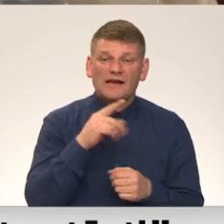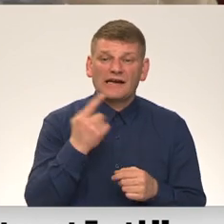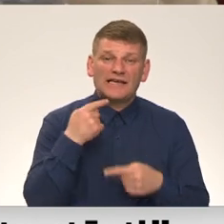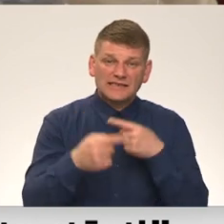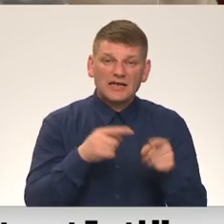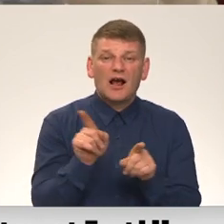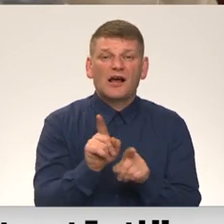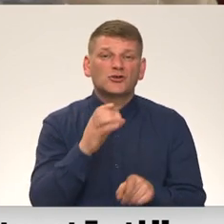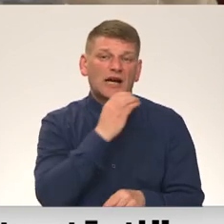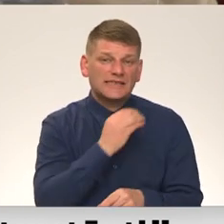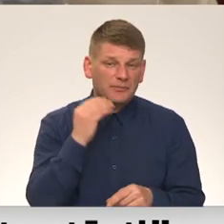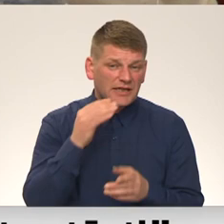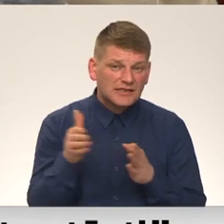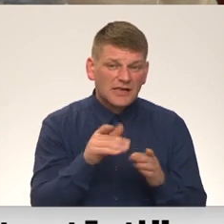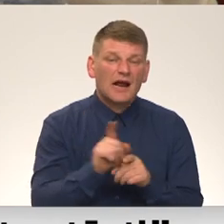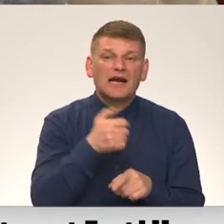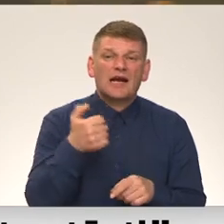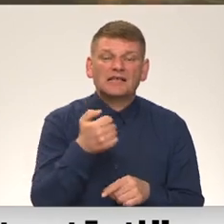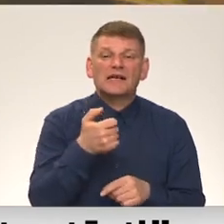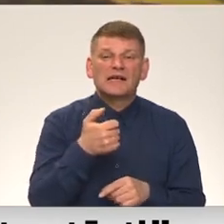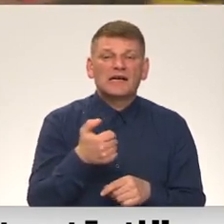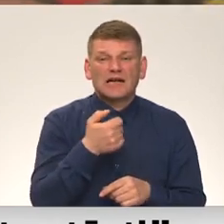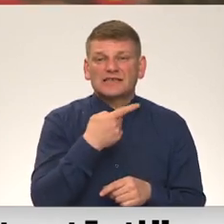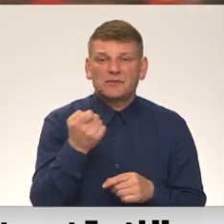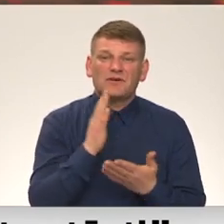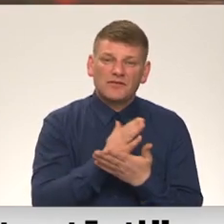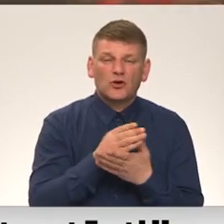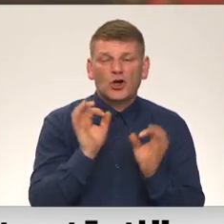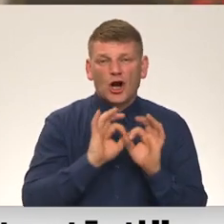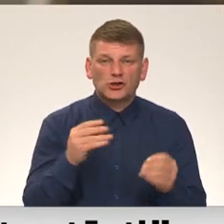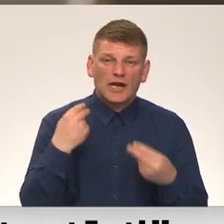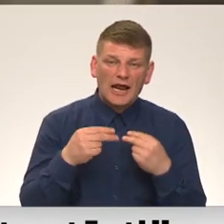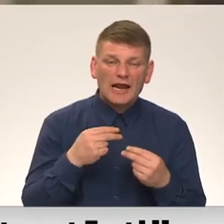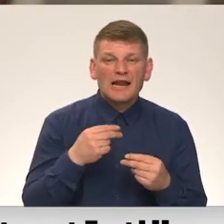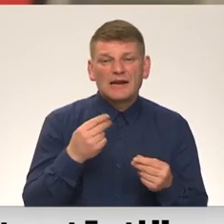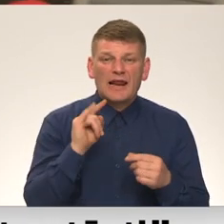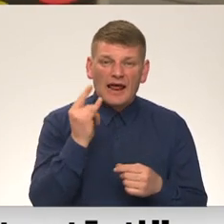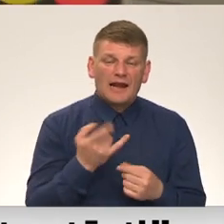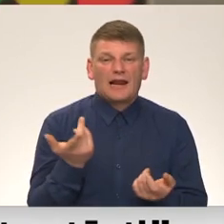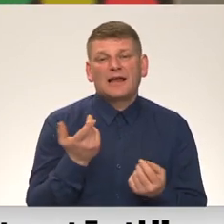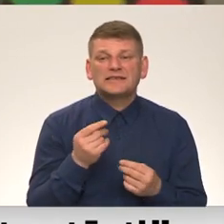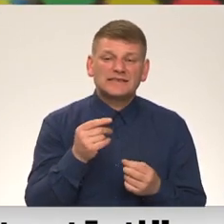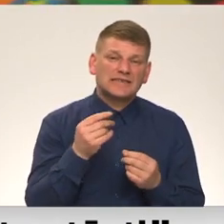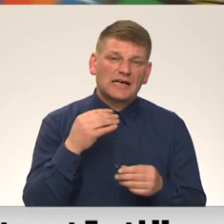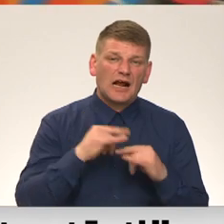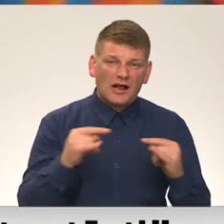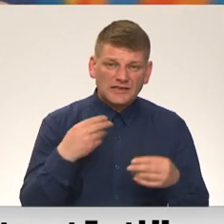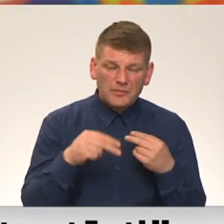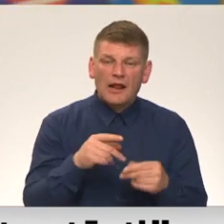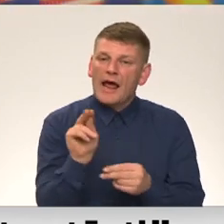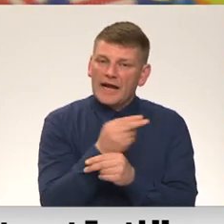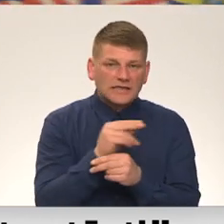arī Sibīrijas ceļu, arī gadsimta vidū ražotās krāšņās lēles, galda spēles, restaurēta gan netiekot neviena